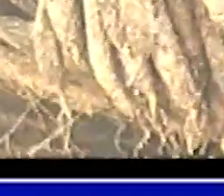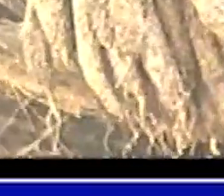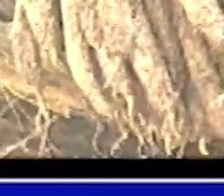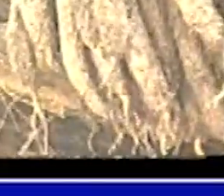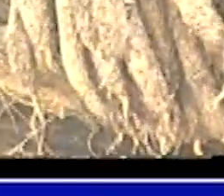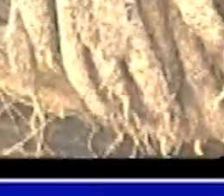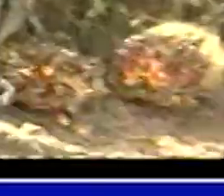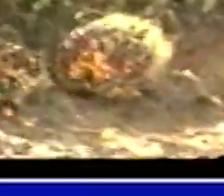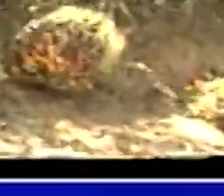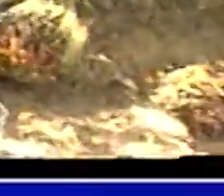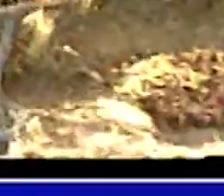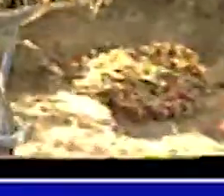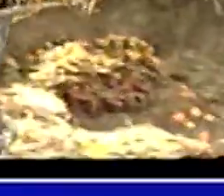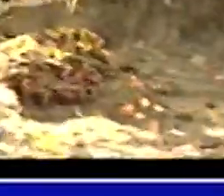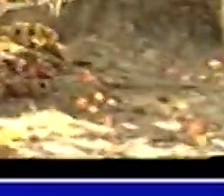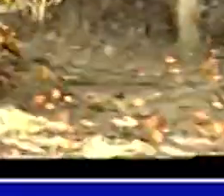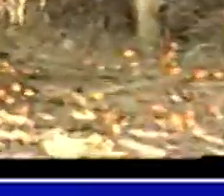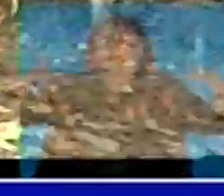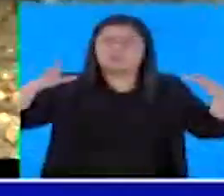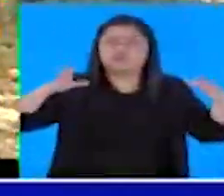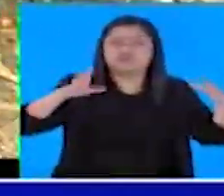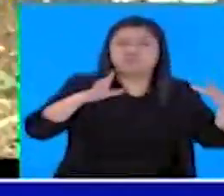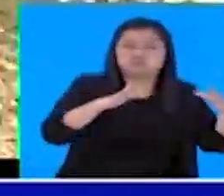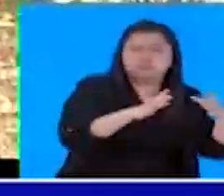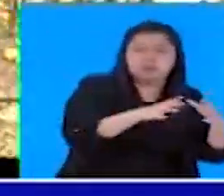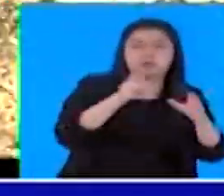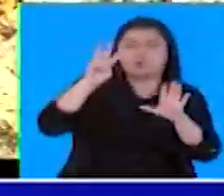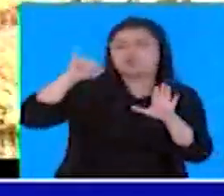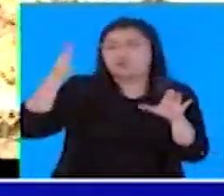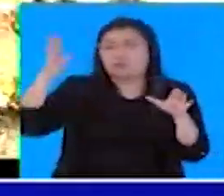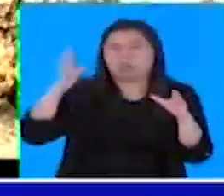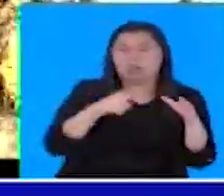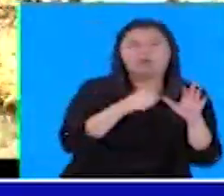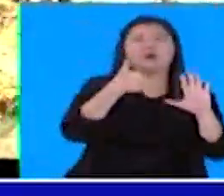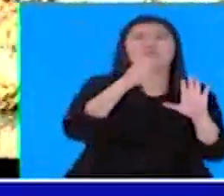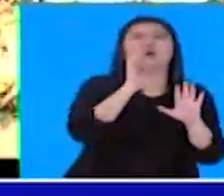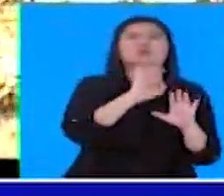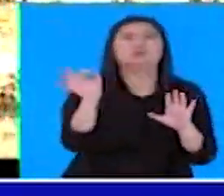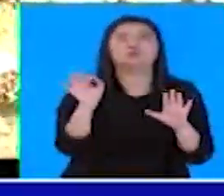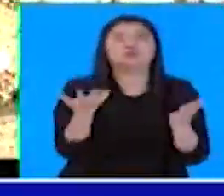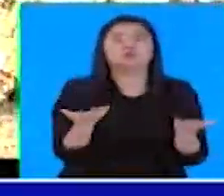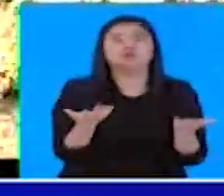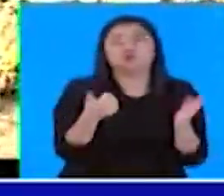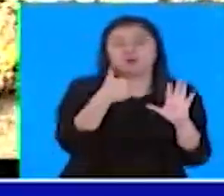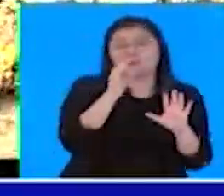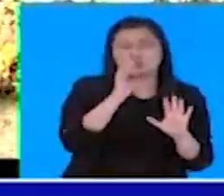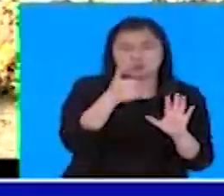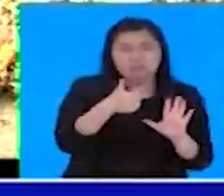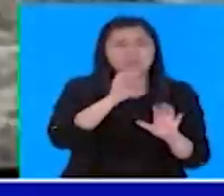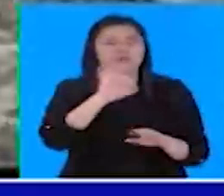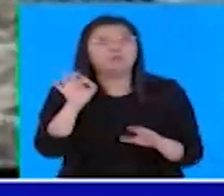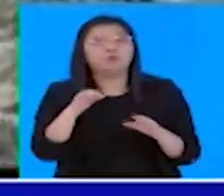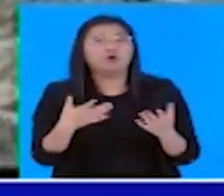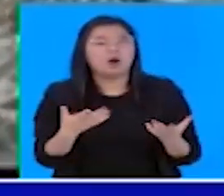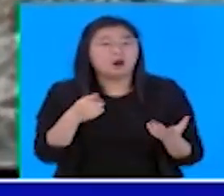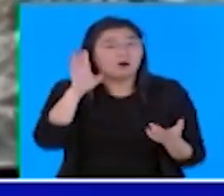606001 wilayah yang berhutan jadi hanya sekitar 16,4 persen dari Total luas bayangkan dengan